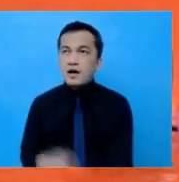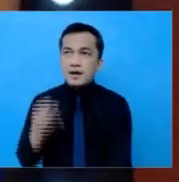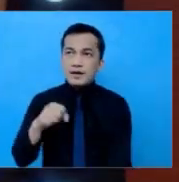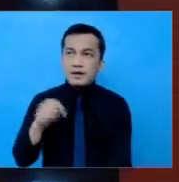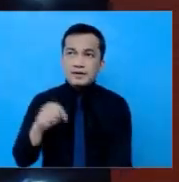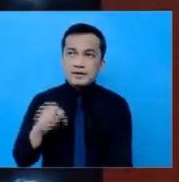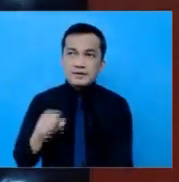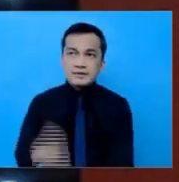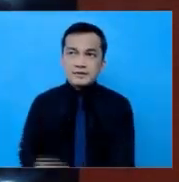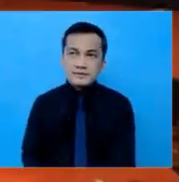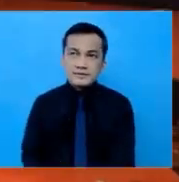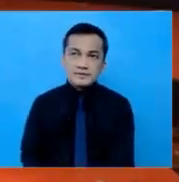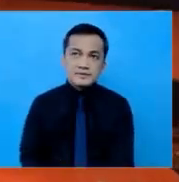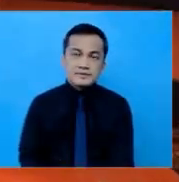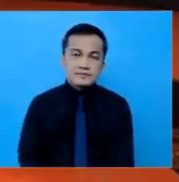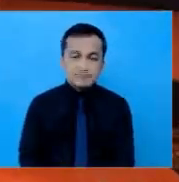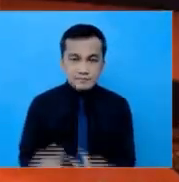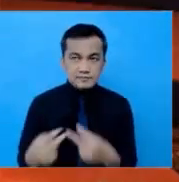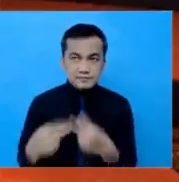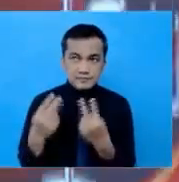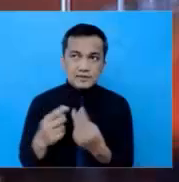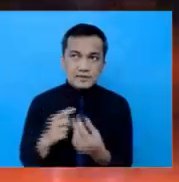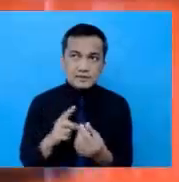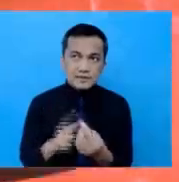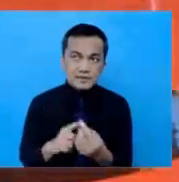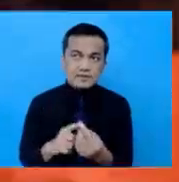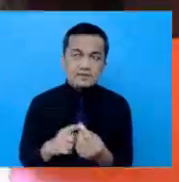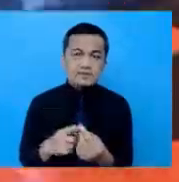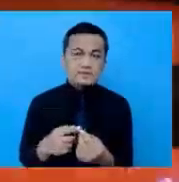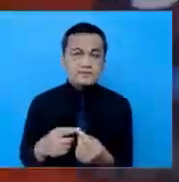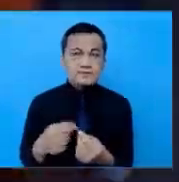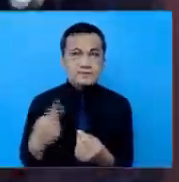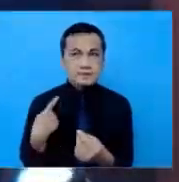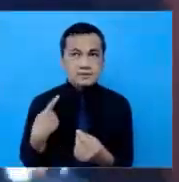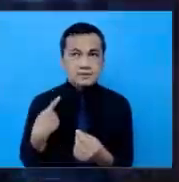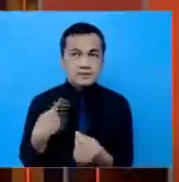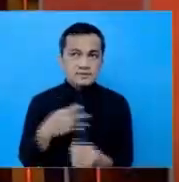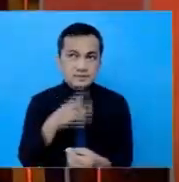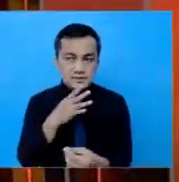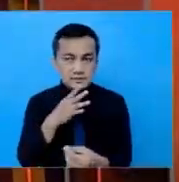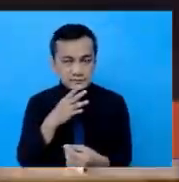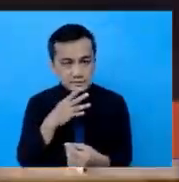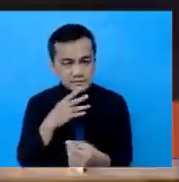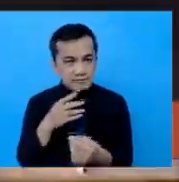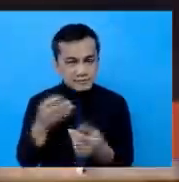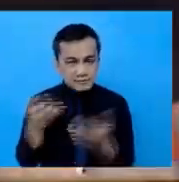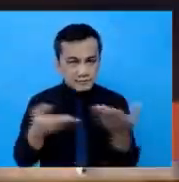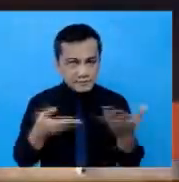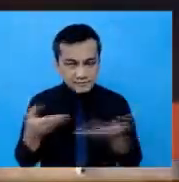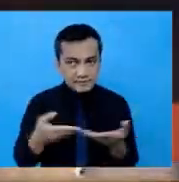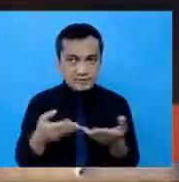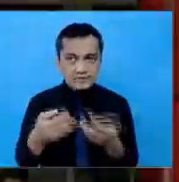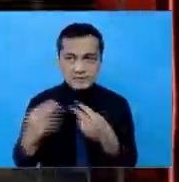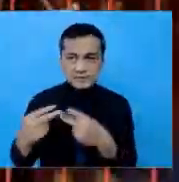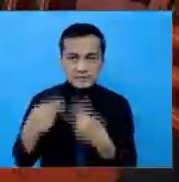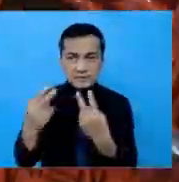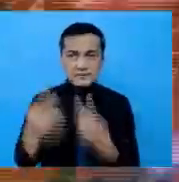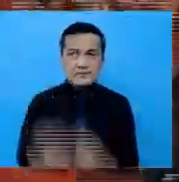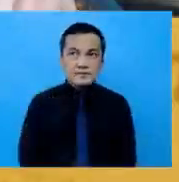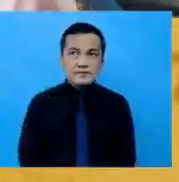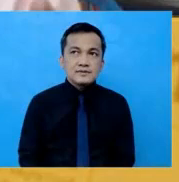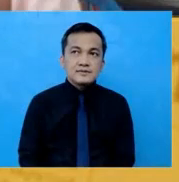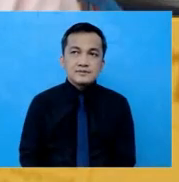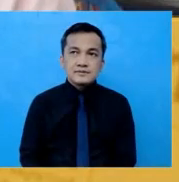nyo. Kakagulo kami. Ang saya eh. Ang saya, ang saya. At minsan nakakaiyak, makikita nyo